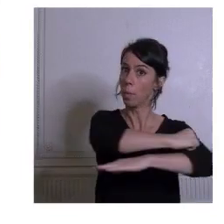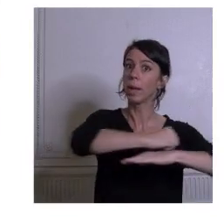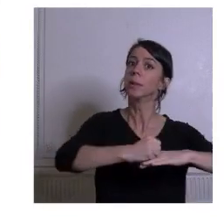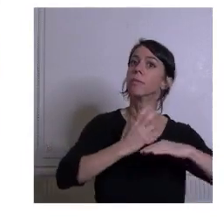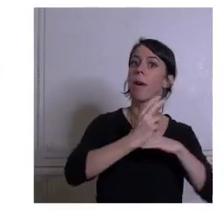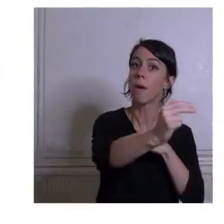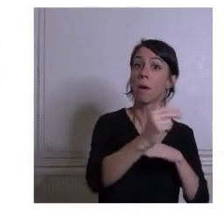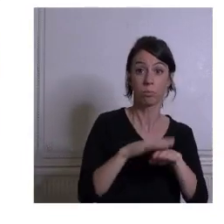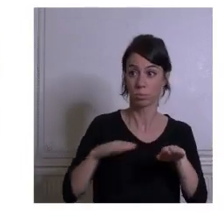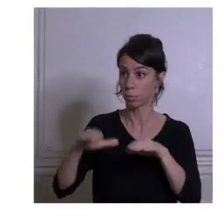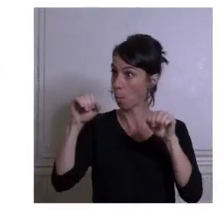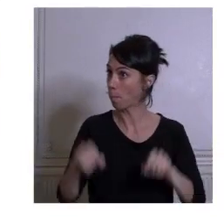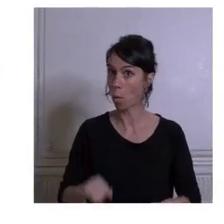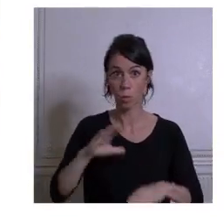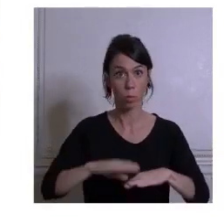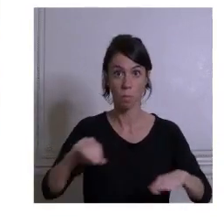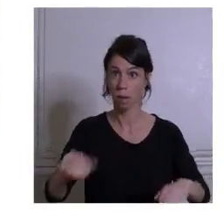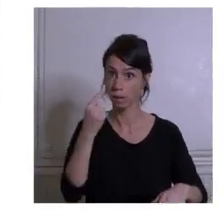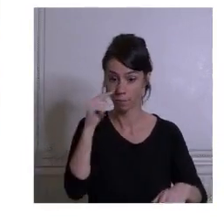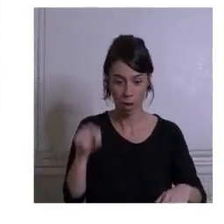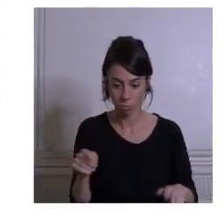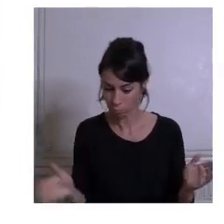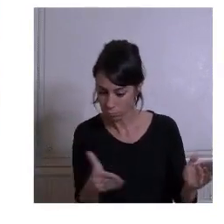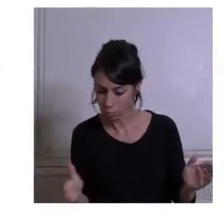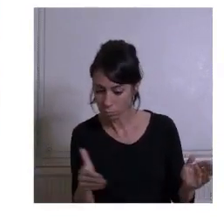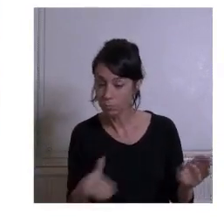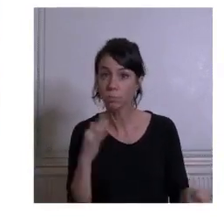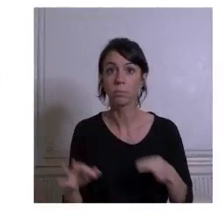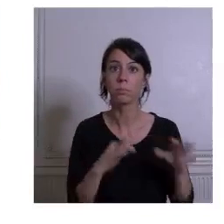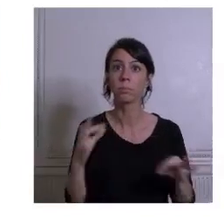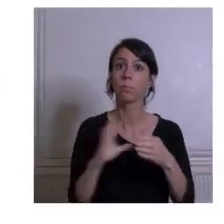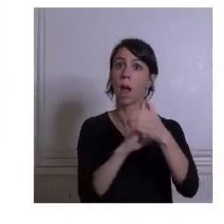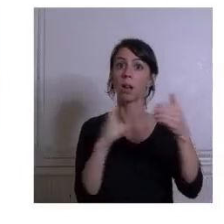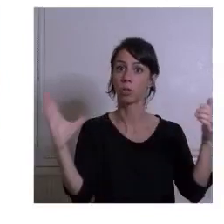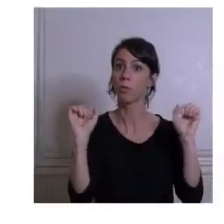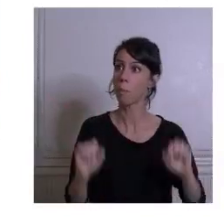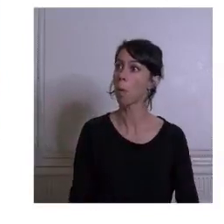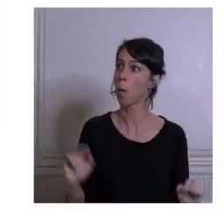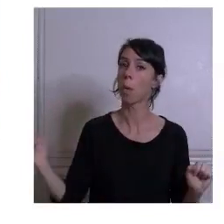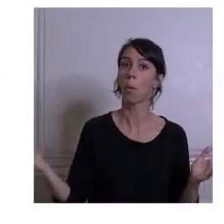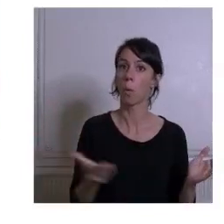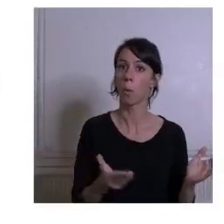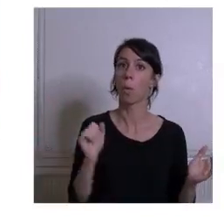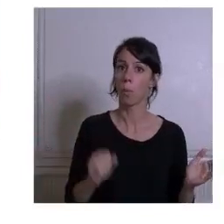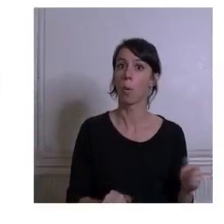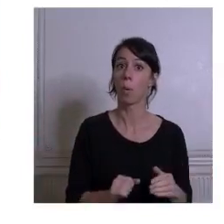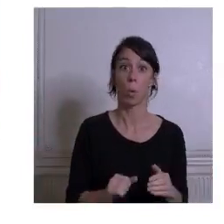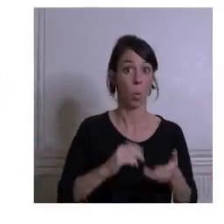l'occurrence, c'est une partie de vos délégations à la métropole pour exercer ça. On n'a pas forcément besoin d'une querelle, toujours d'association. Là, on a décidé